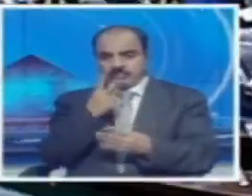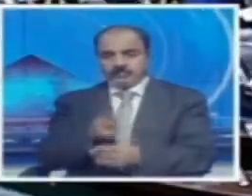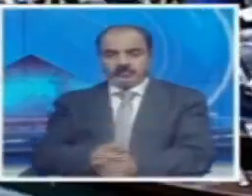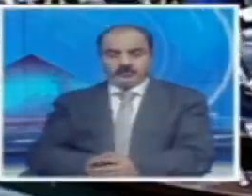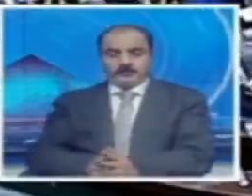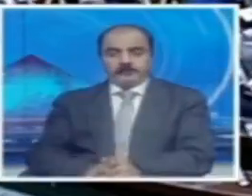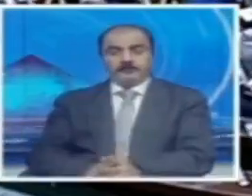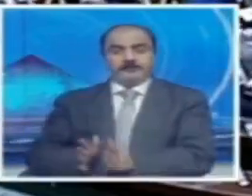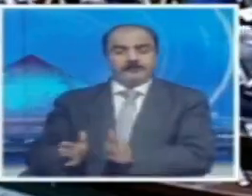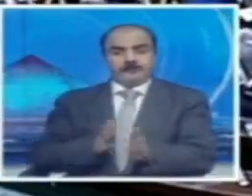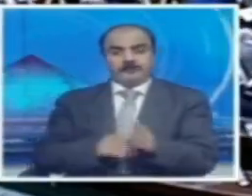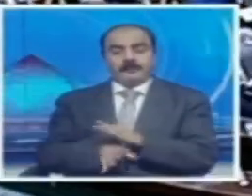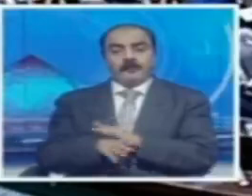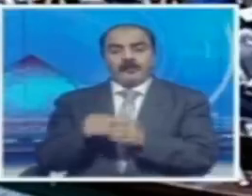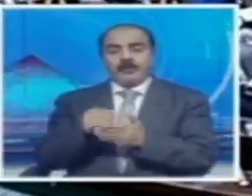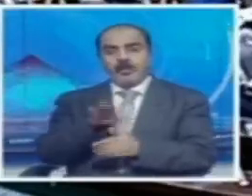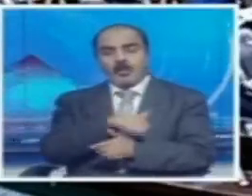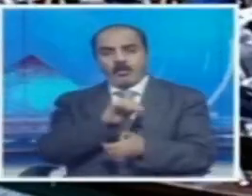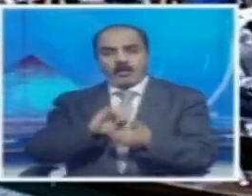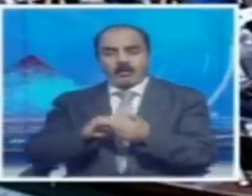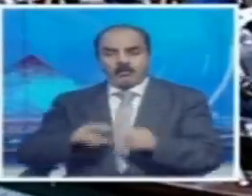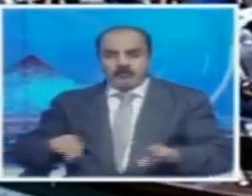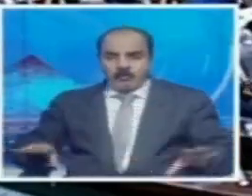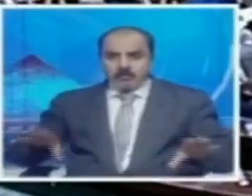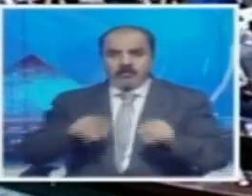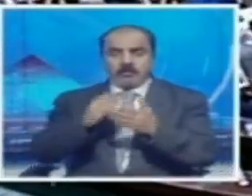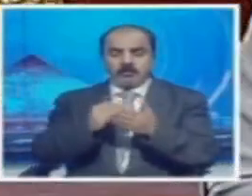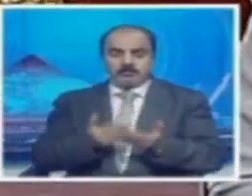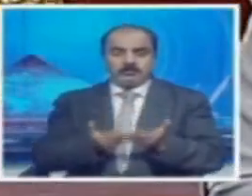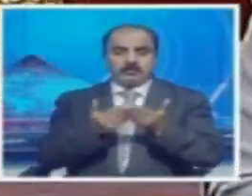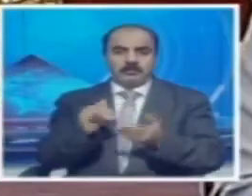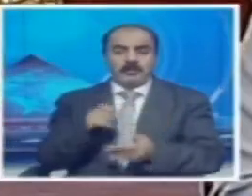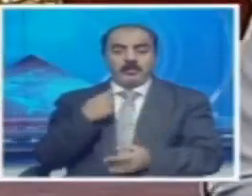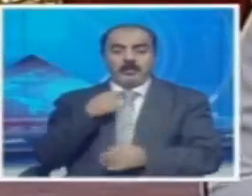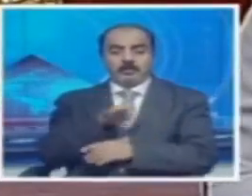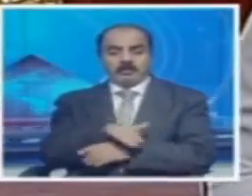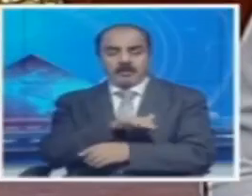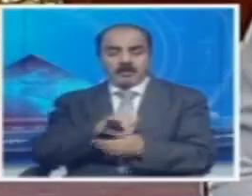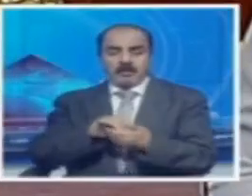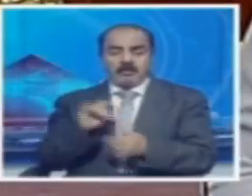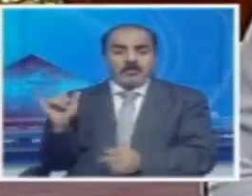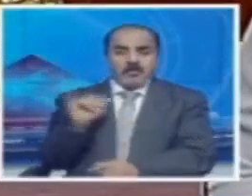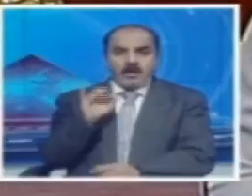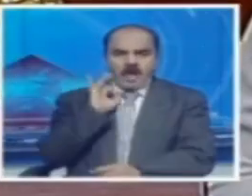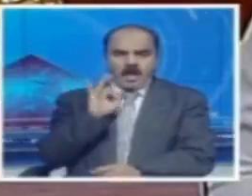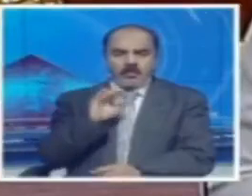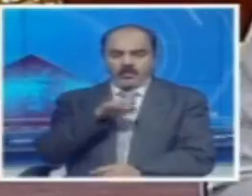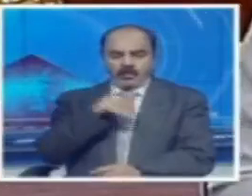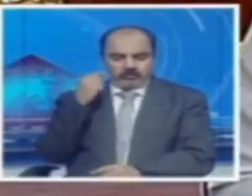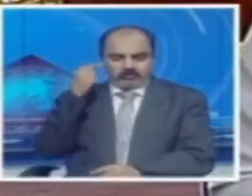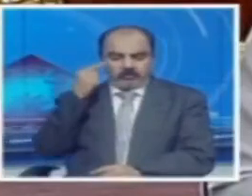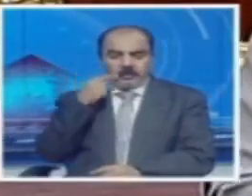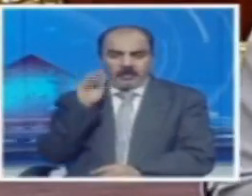وفيما يتعلق بمشروع خطة الدولة للتنمية الاقتصادية والاجتماعية، أوضحت وزيرة التخطيط أن أبرز توجهات الخطة هو